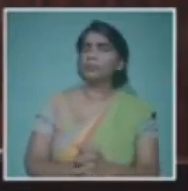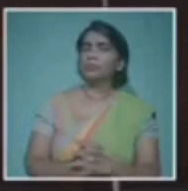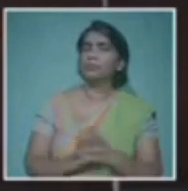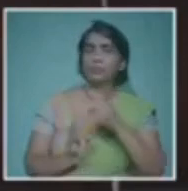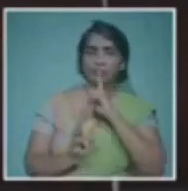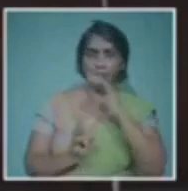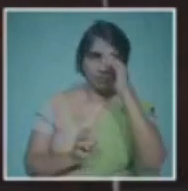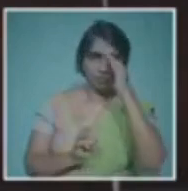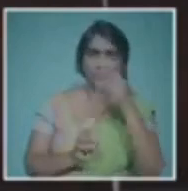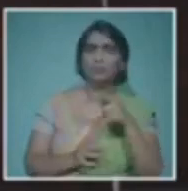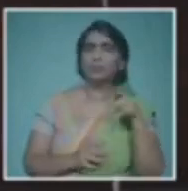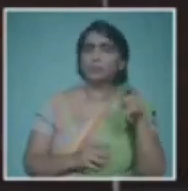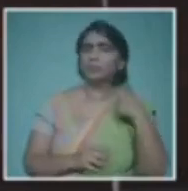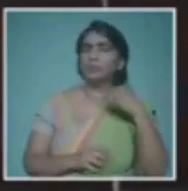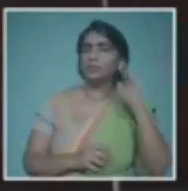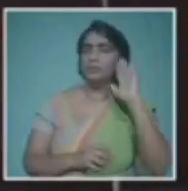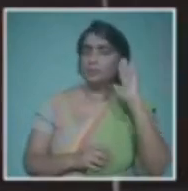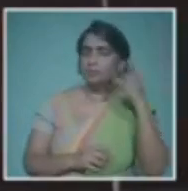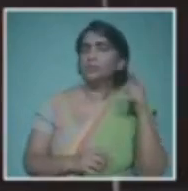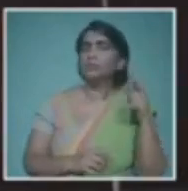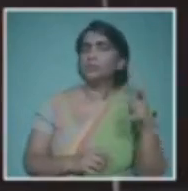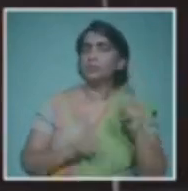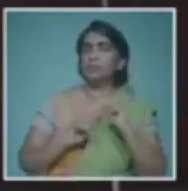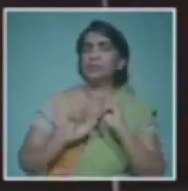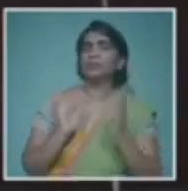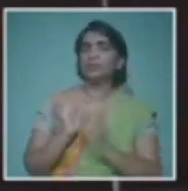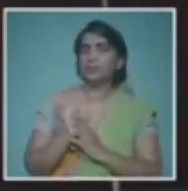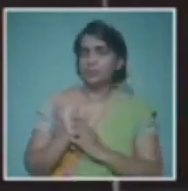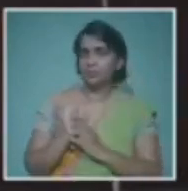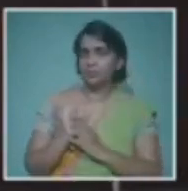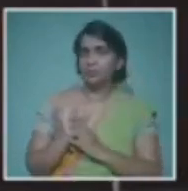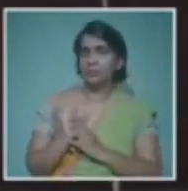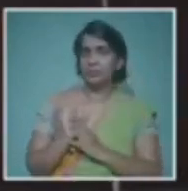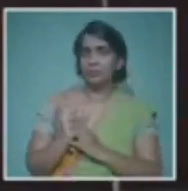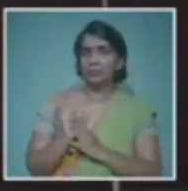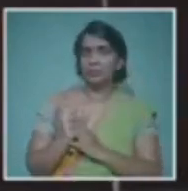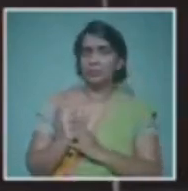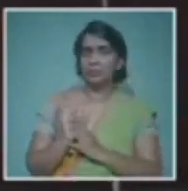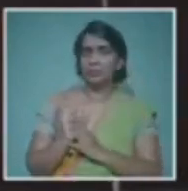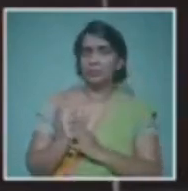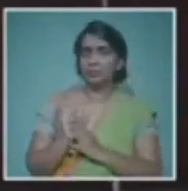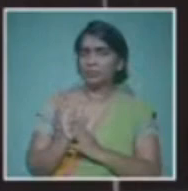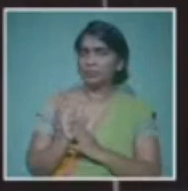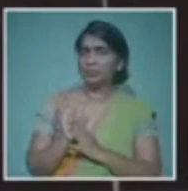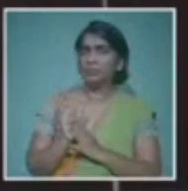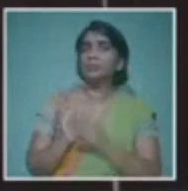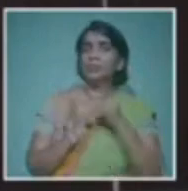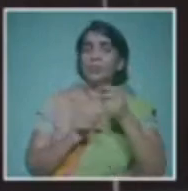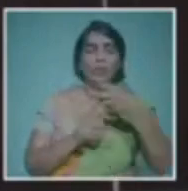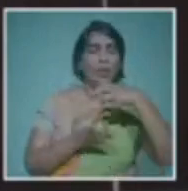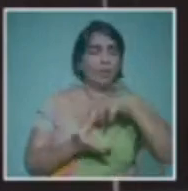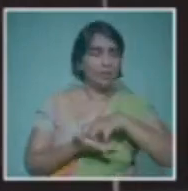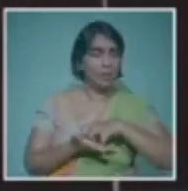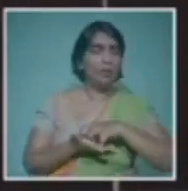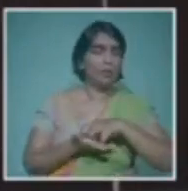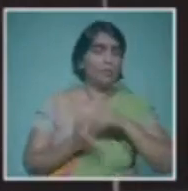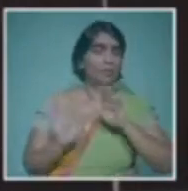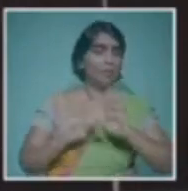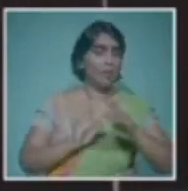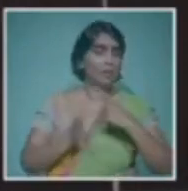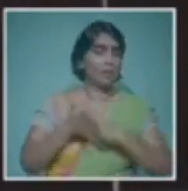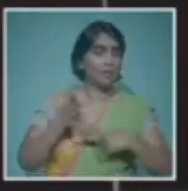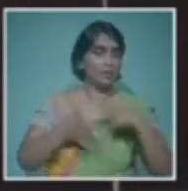කථානායකතුමනි මේ විශේෂයෙන්ම මේ අගමැතිතුමා මේ කරපු මේ මේ පළාත් පාලන ඡන්දය පිළිබඳ